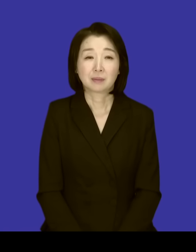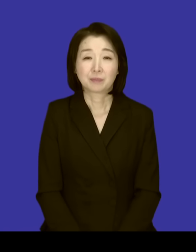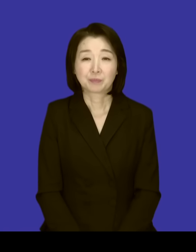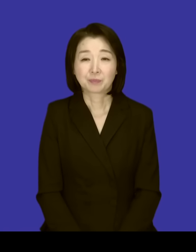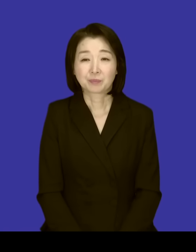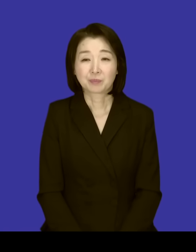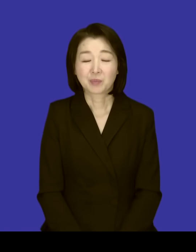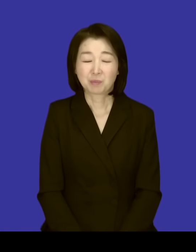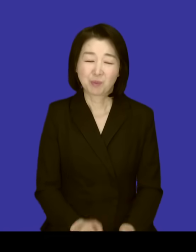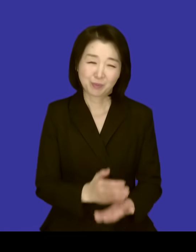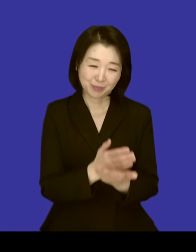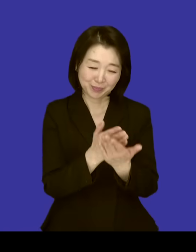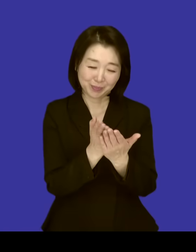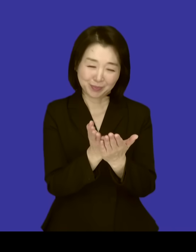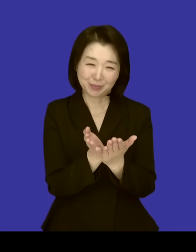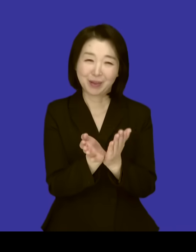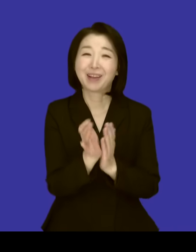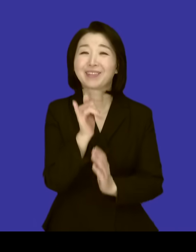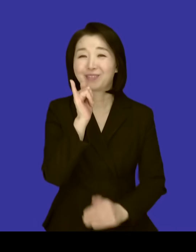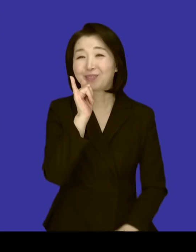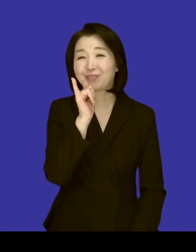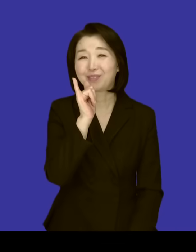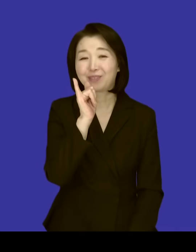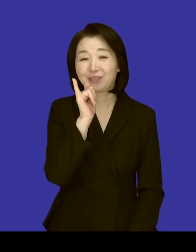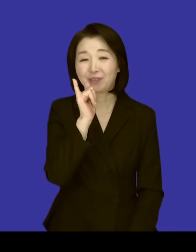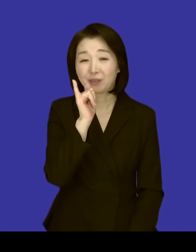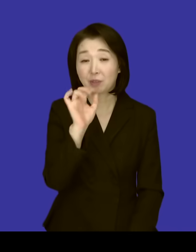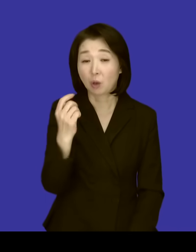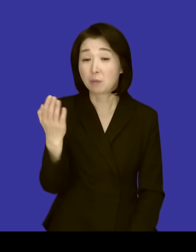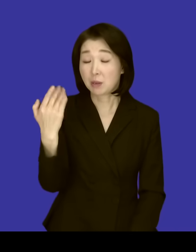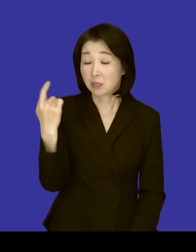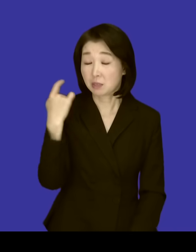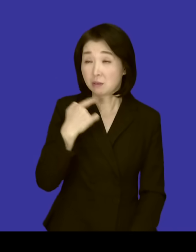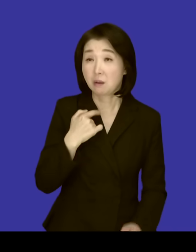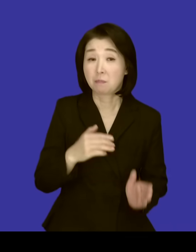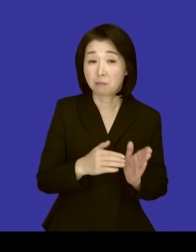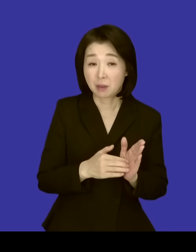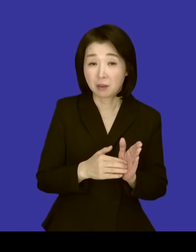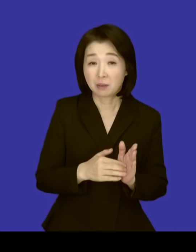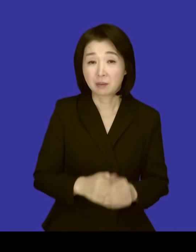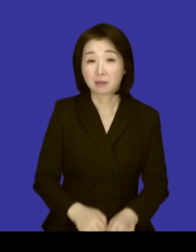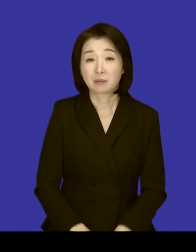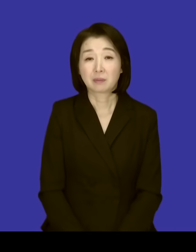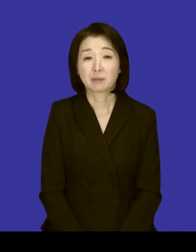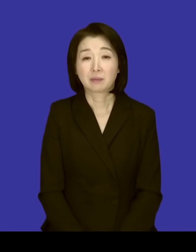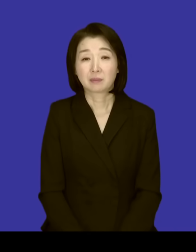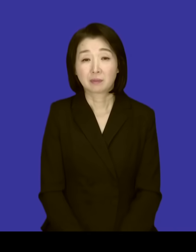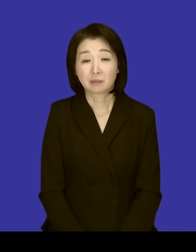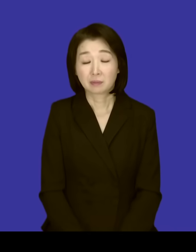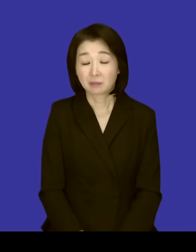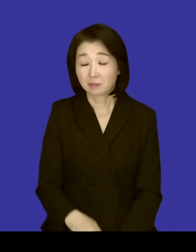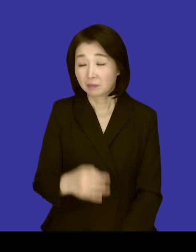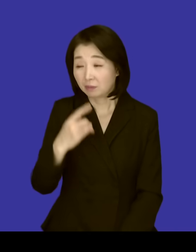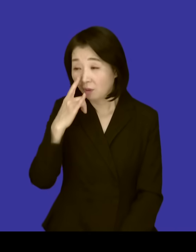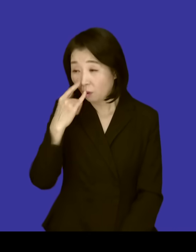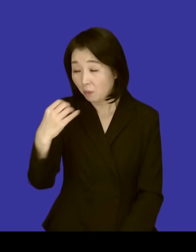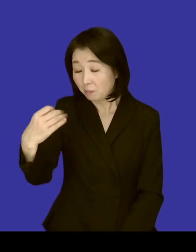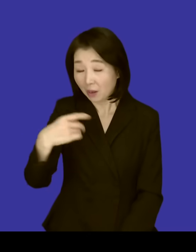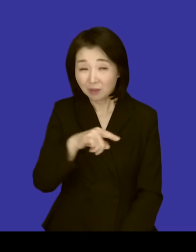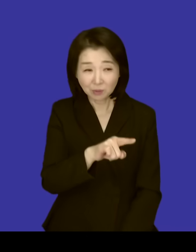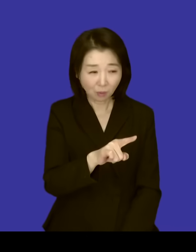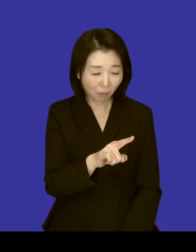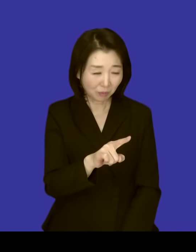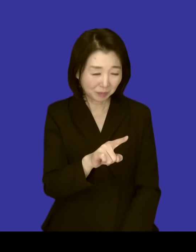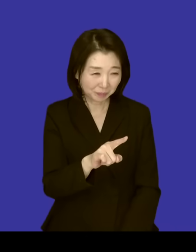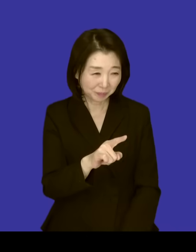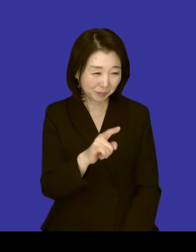다양한 것들이 있었겠죠. 그래서 네. 이제 저 얼마 전에 들었어요. 부모님 사실은 그 너가 잘할 때